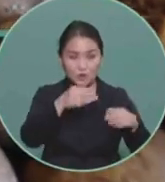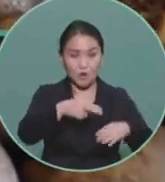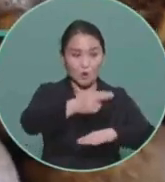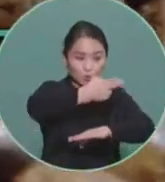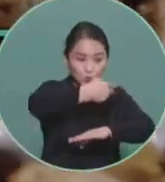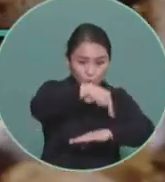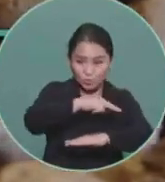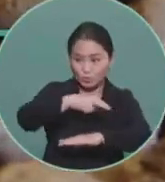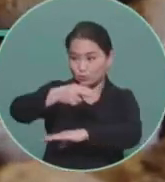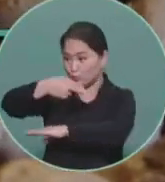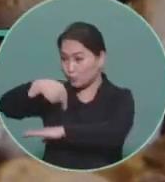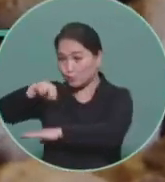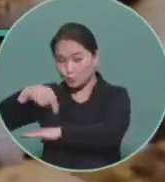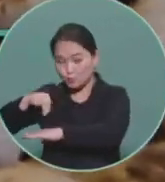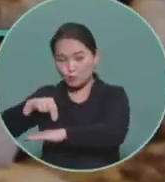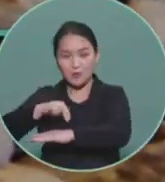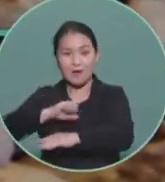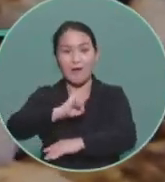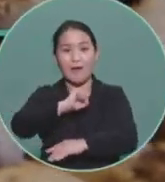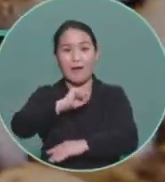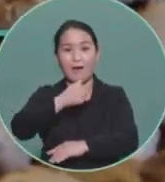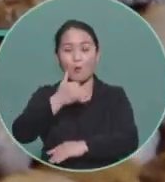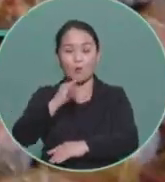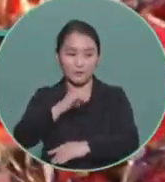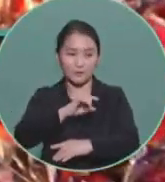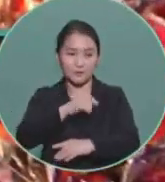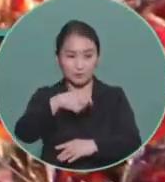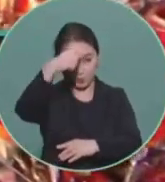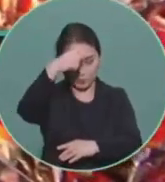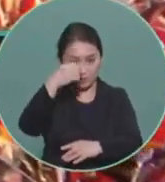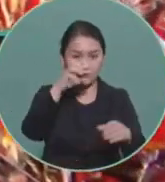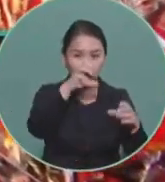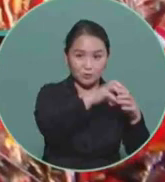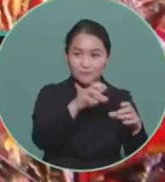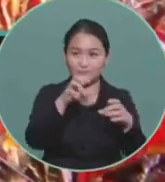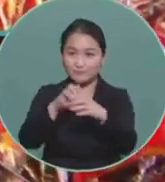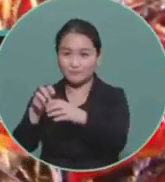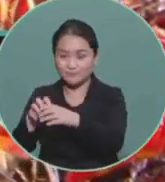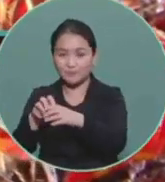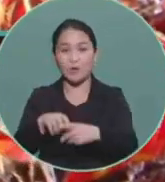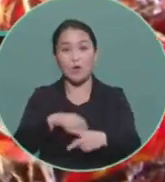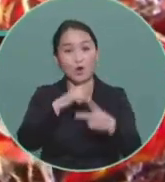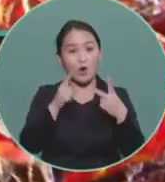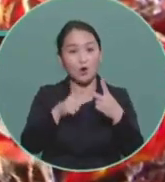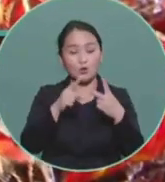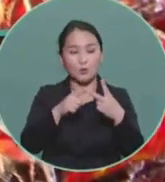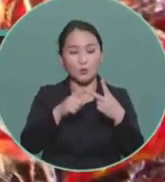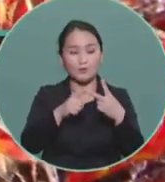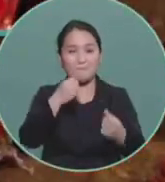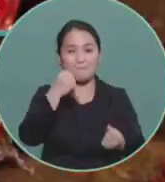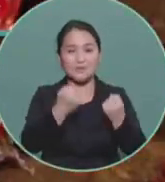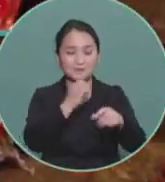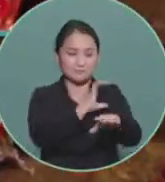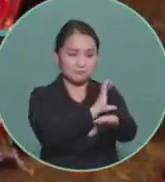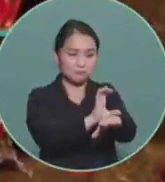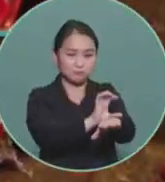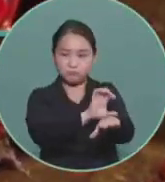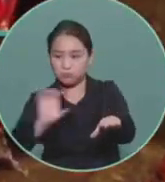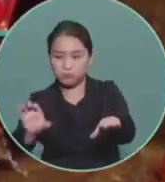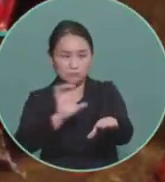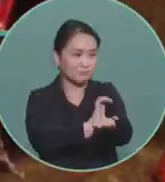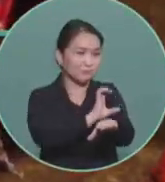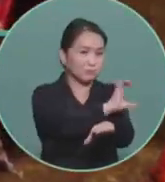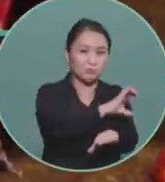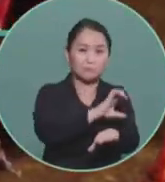нар агуулах түрээслээд нөөцүүдэд агуулахад нэгдүгээр хадгалдаг гэсэн үг. Хоёрдугаарт нь бид нар тээвэрлэлтийг хариуцдаг. За тээвэрлэлтээр